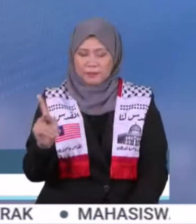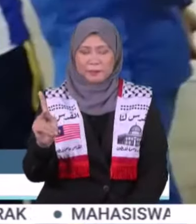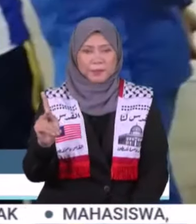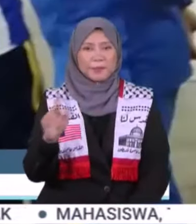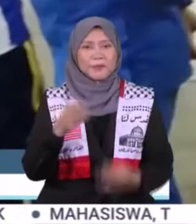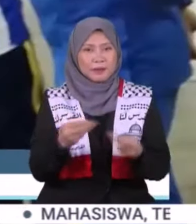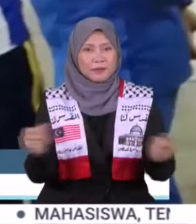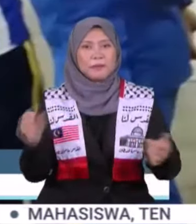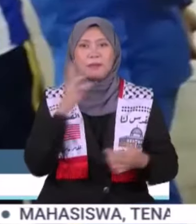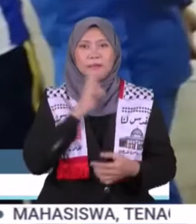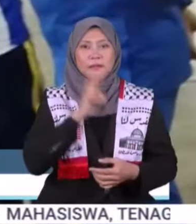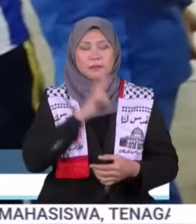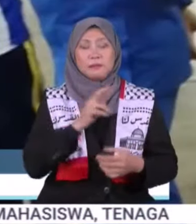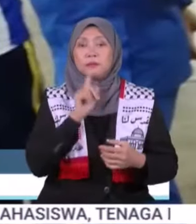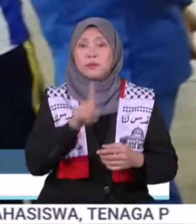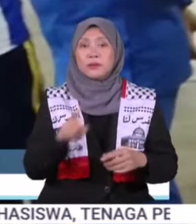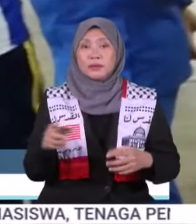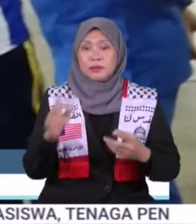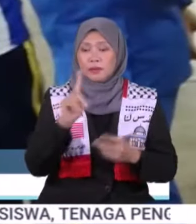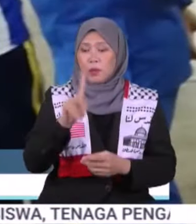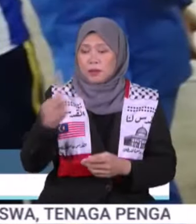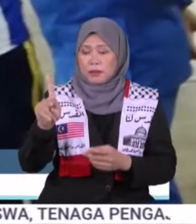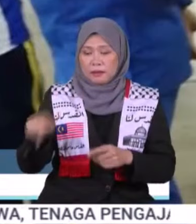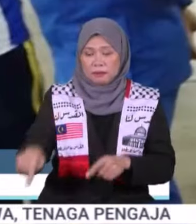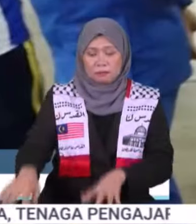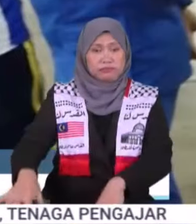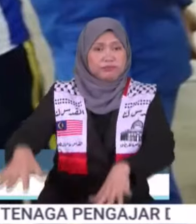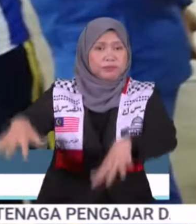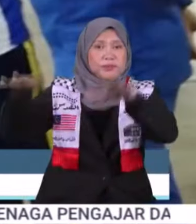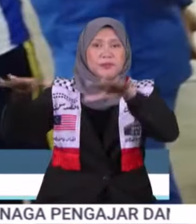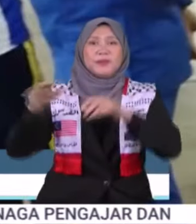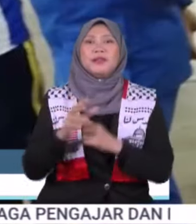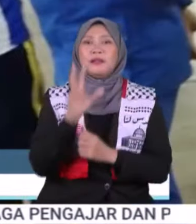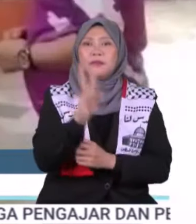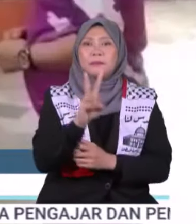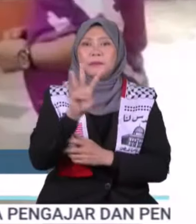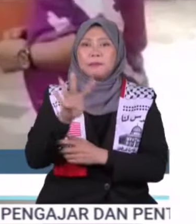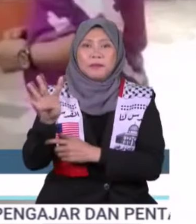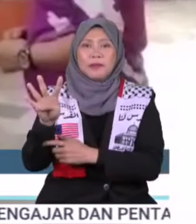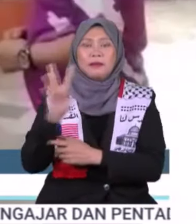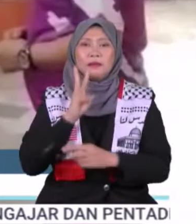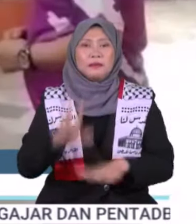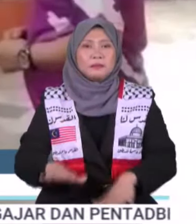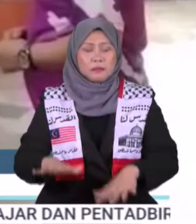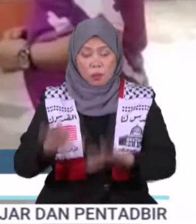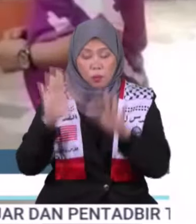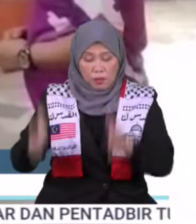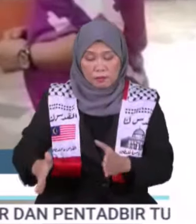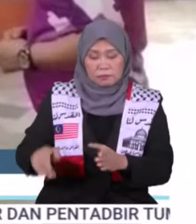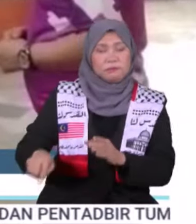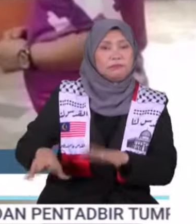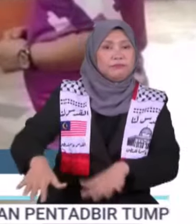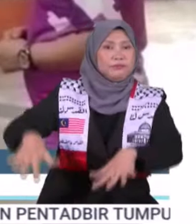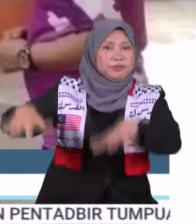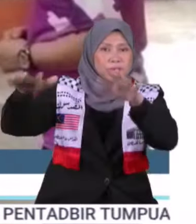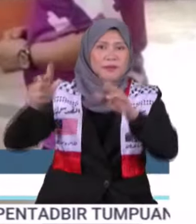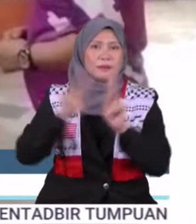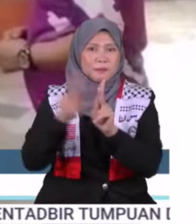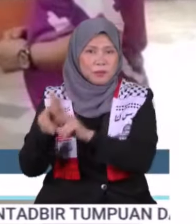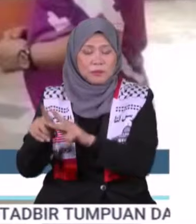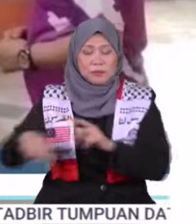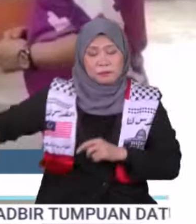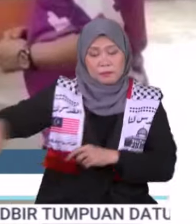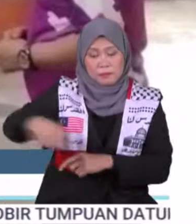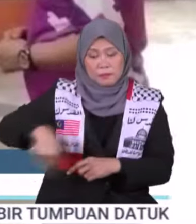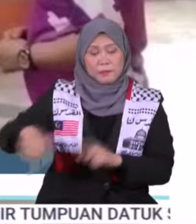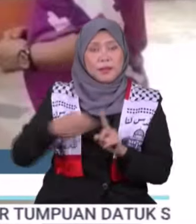kerai menjadijajahan paling terjejas dengan 634 penduduk terjejas banjir direkodkan setakat ini kesemua